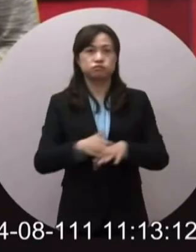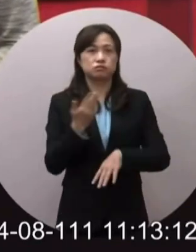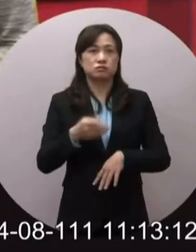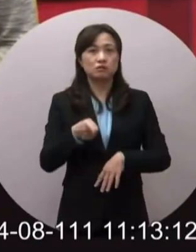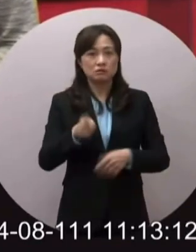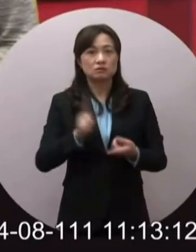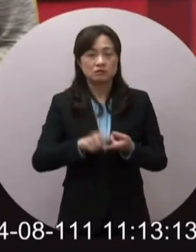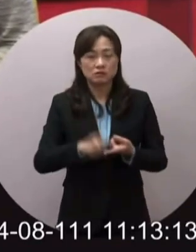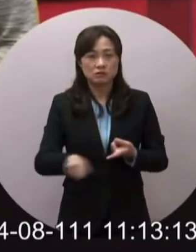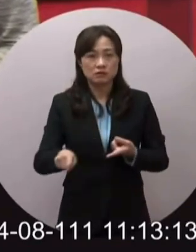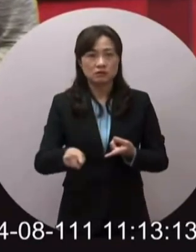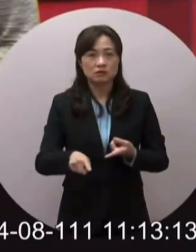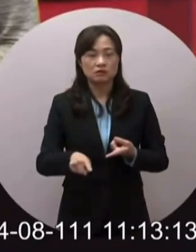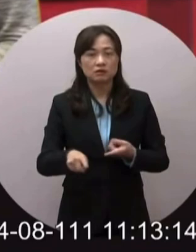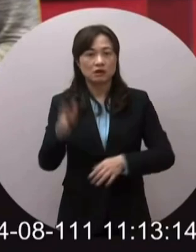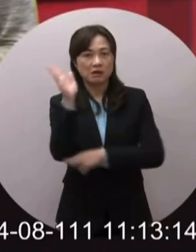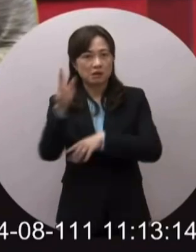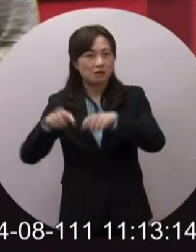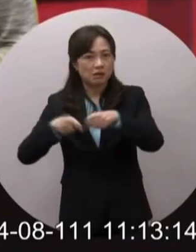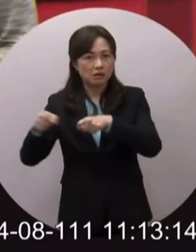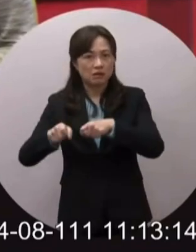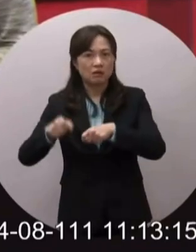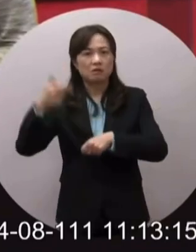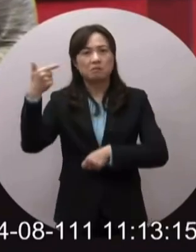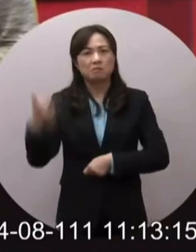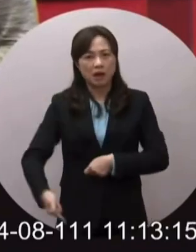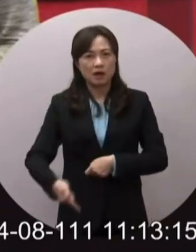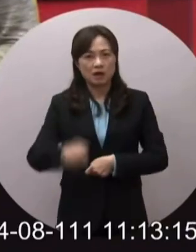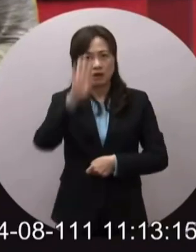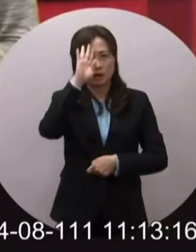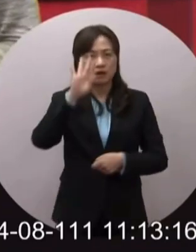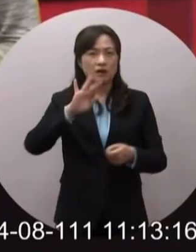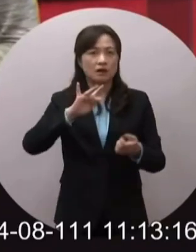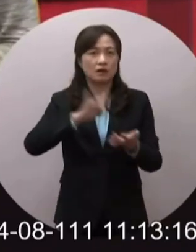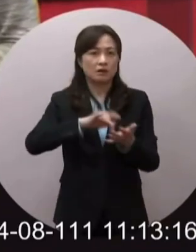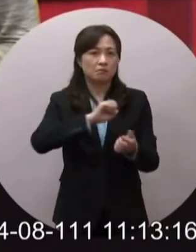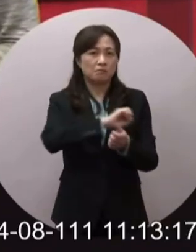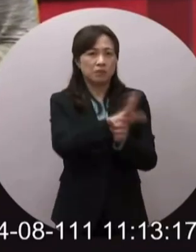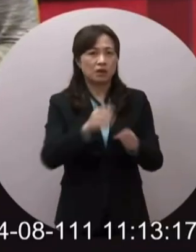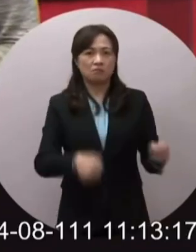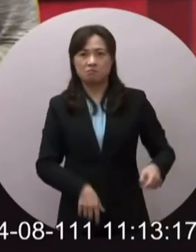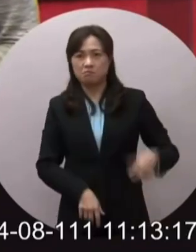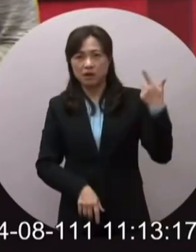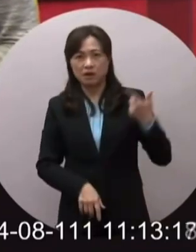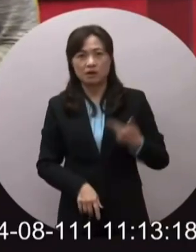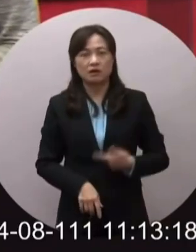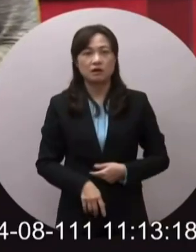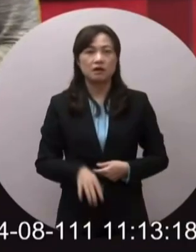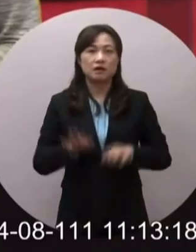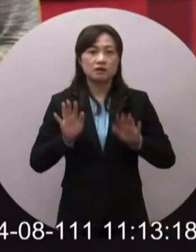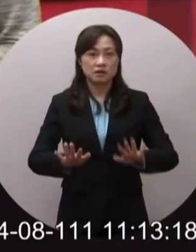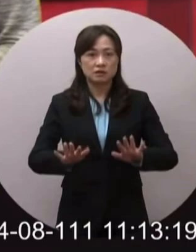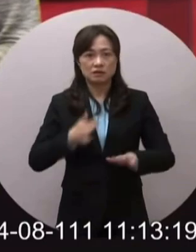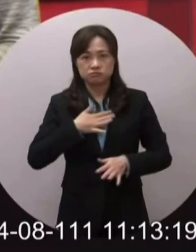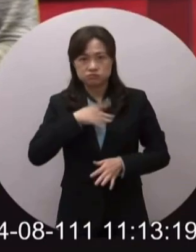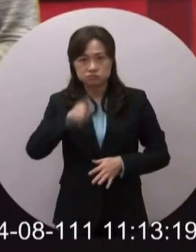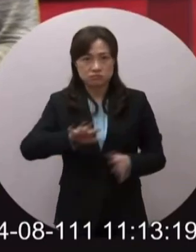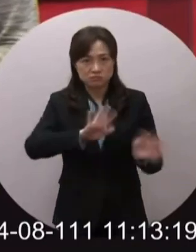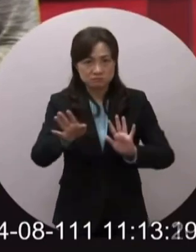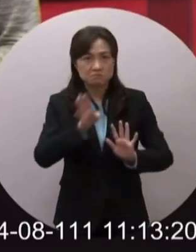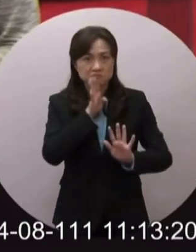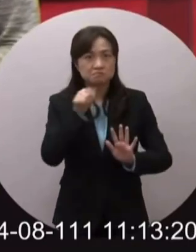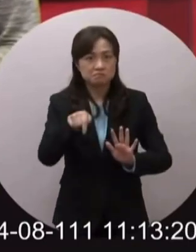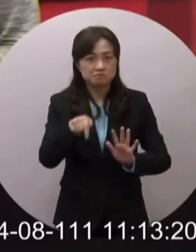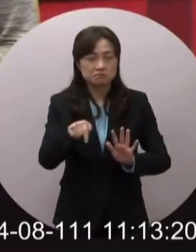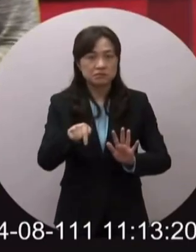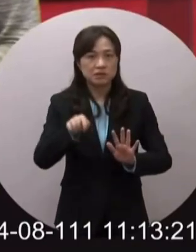对， 我们的决策永远都慢过病毒的速度啊， 指挥 所 中 以 心， 现在都已经知道是这样啦， 指挥 那 中 也说可